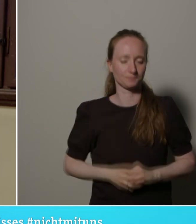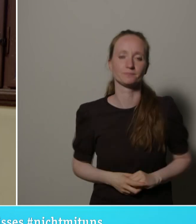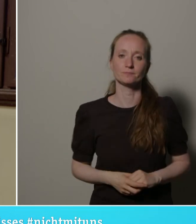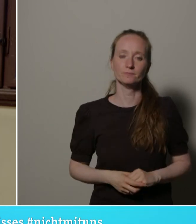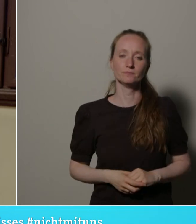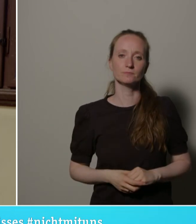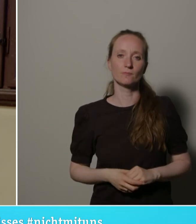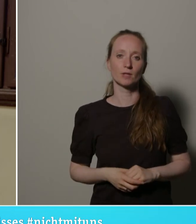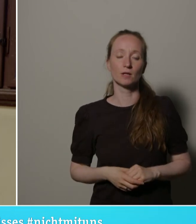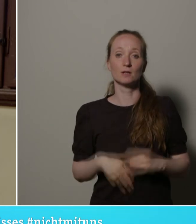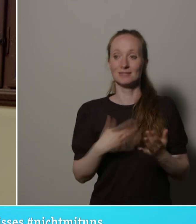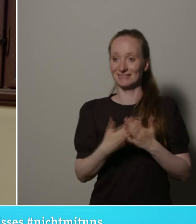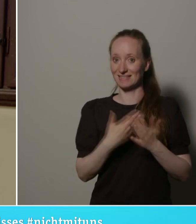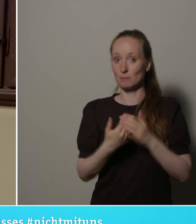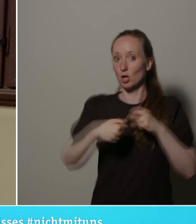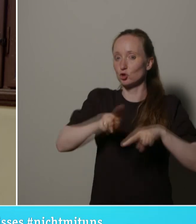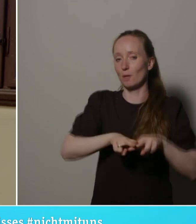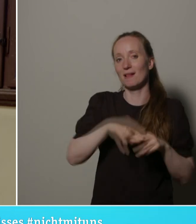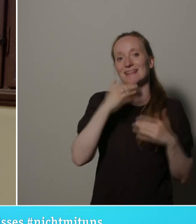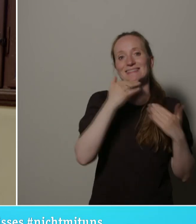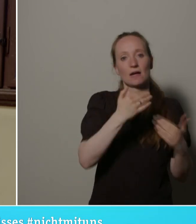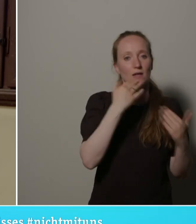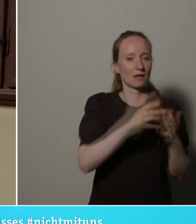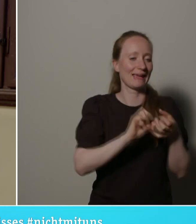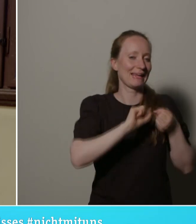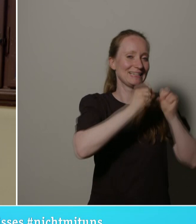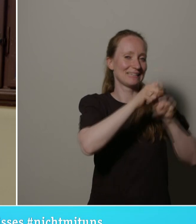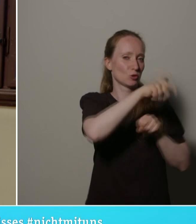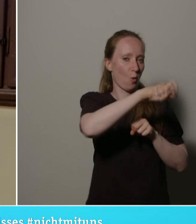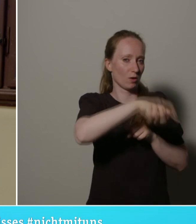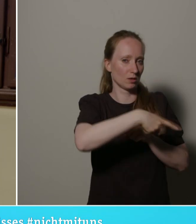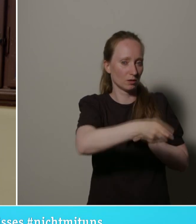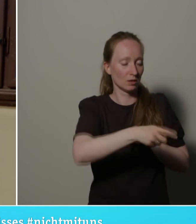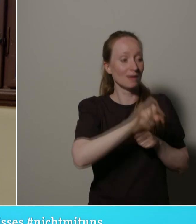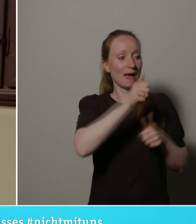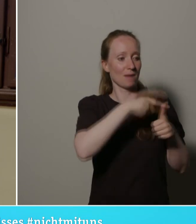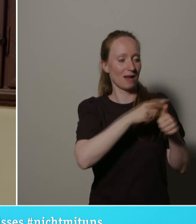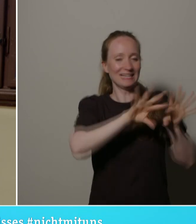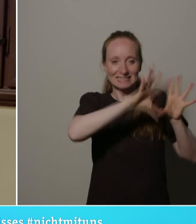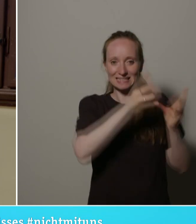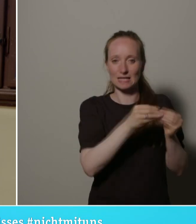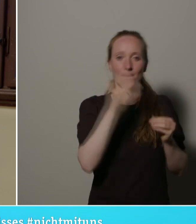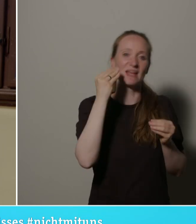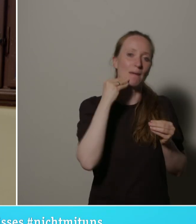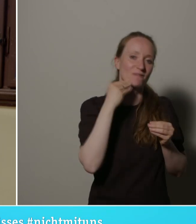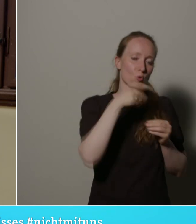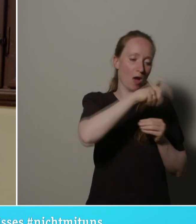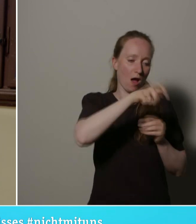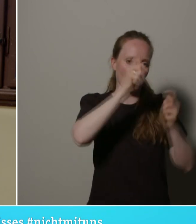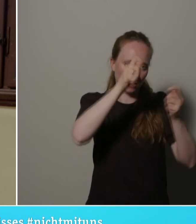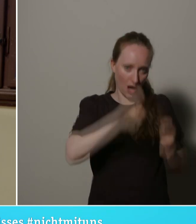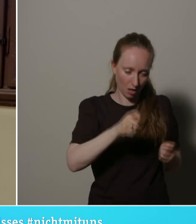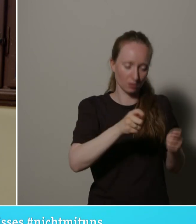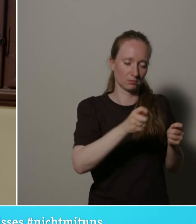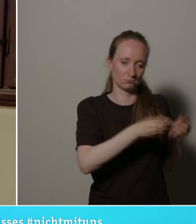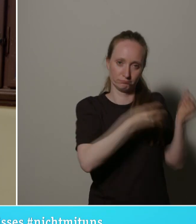Insofern ist das der Dank, ein doppelter Dank an die Initiatoren. Einmal, dass sie das insgesamt, diesen Einwohnerantrag, auf den Weg gebracht haben,